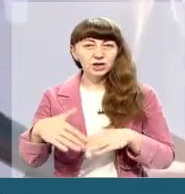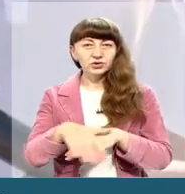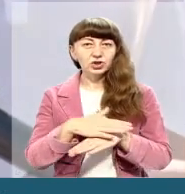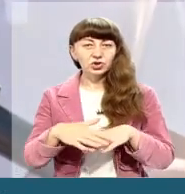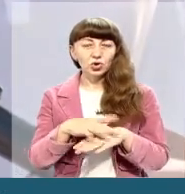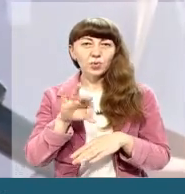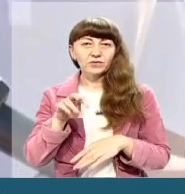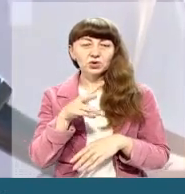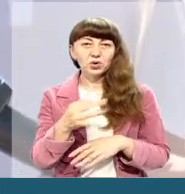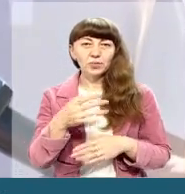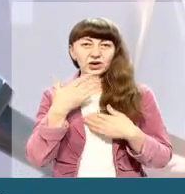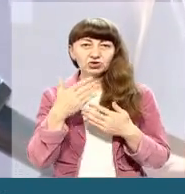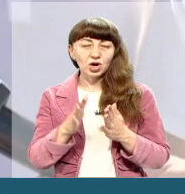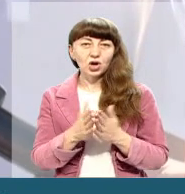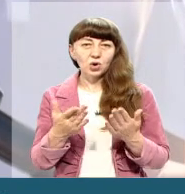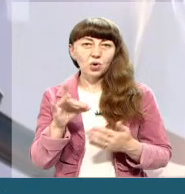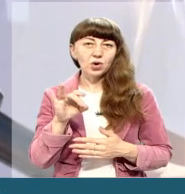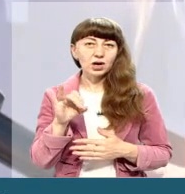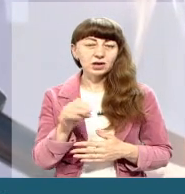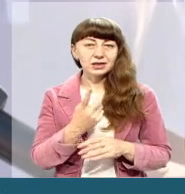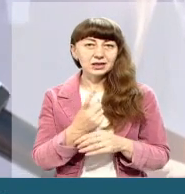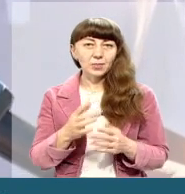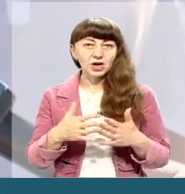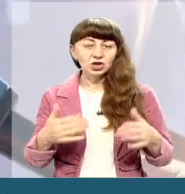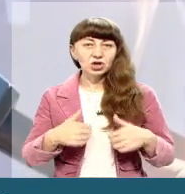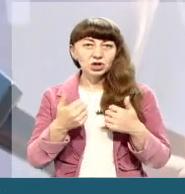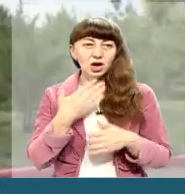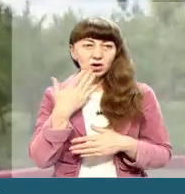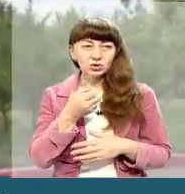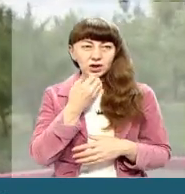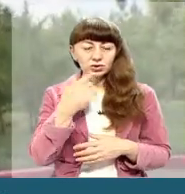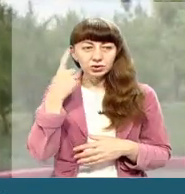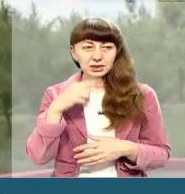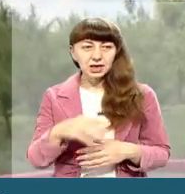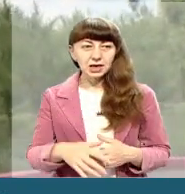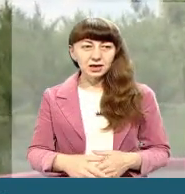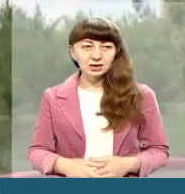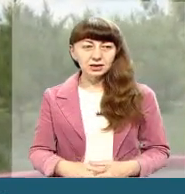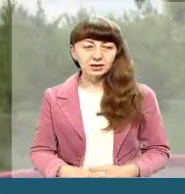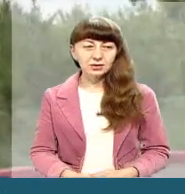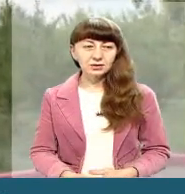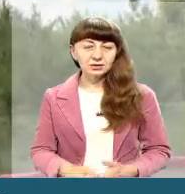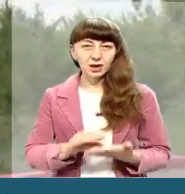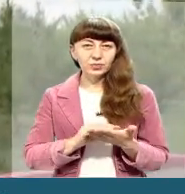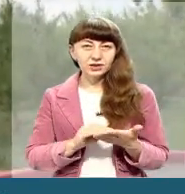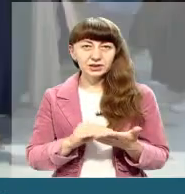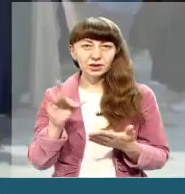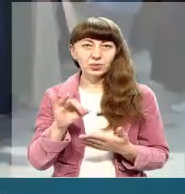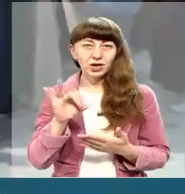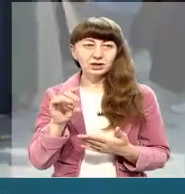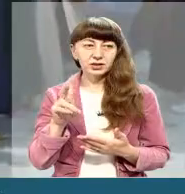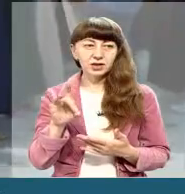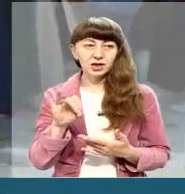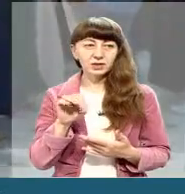оқулықтары мен олардың зейінін ашуға жасаған еңбегін біздің халық та жақсы біледі. Тарихшылар башқұрт жазушысы Лира Яхшыбаева